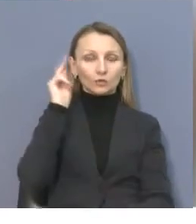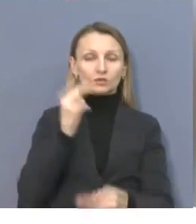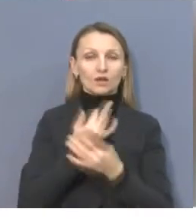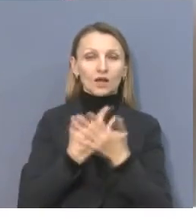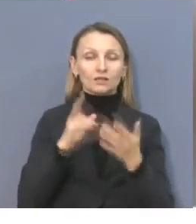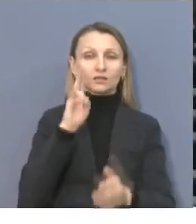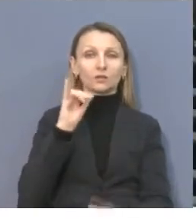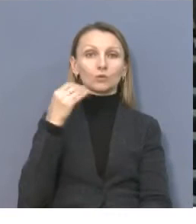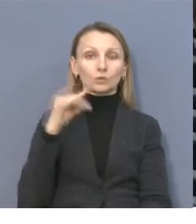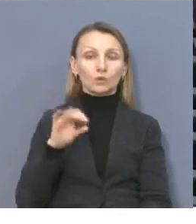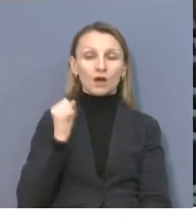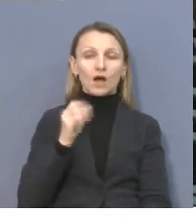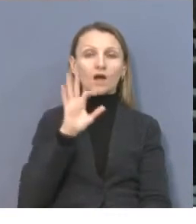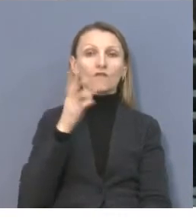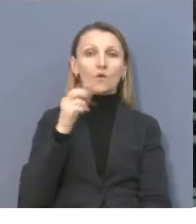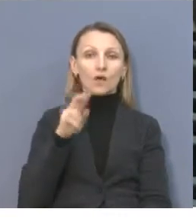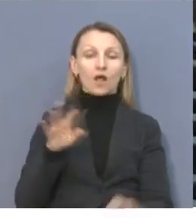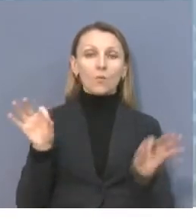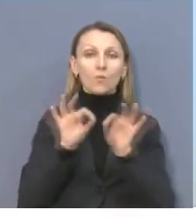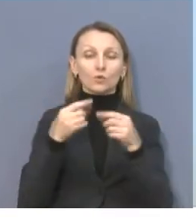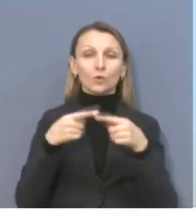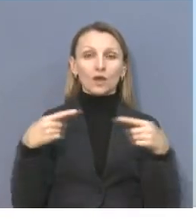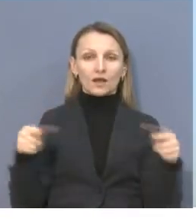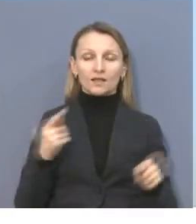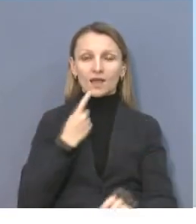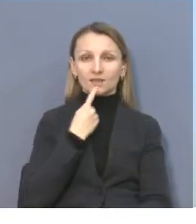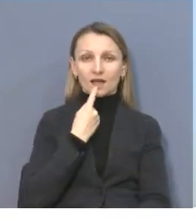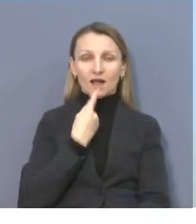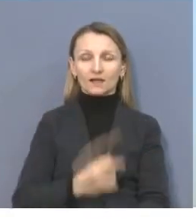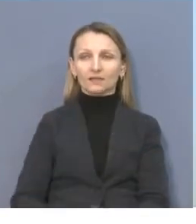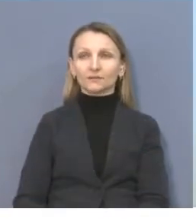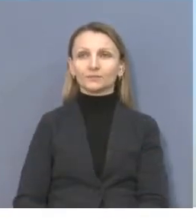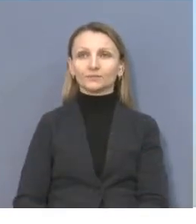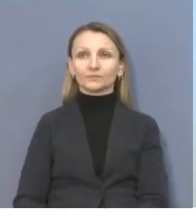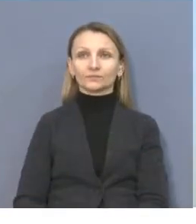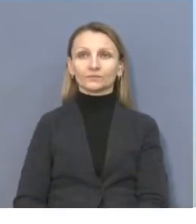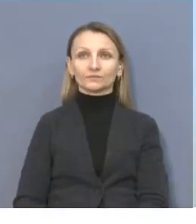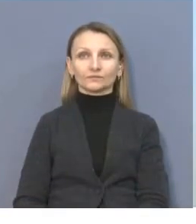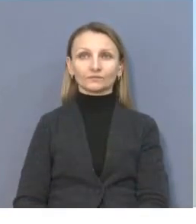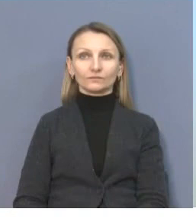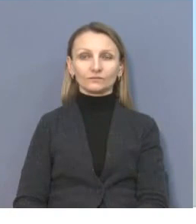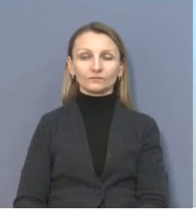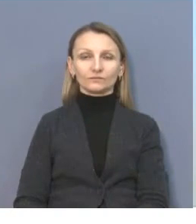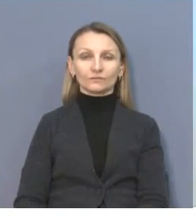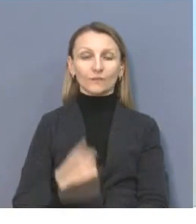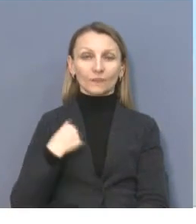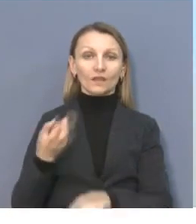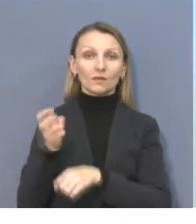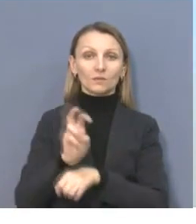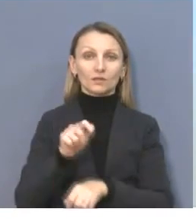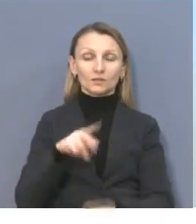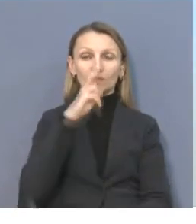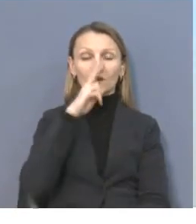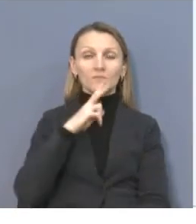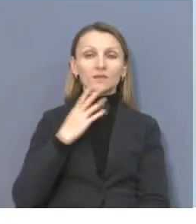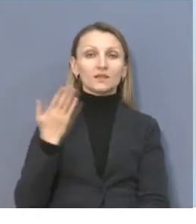киев вокалисты музыку на разных языках ос сергей сергин мияко apple да я пришла сюда два месяца